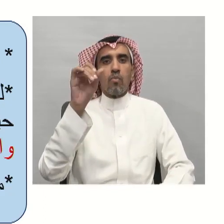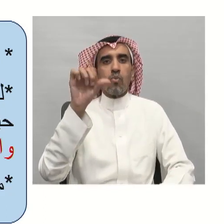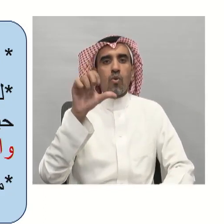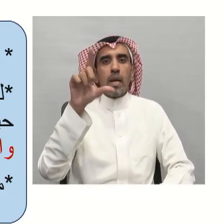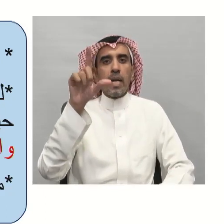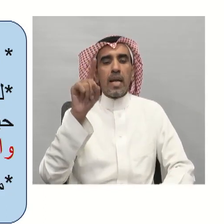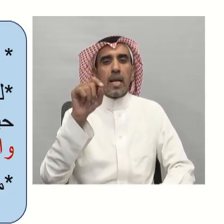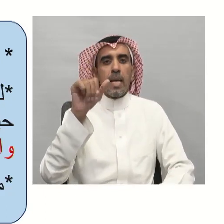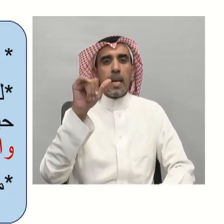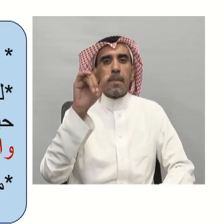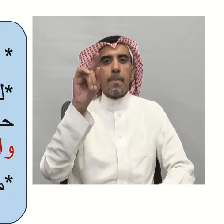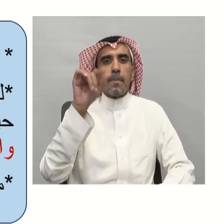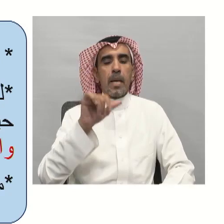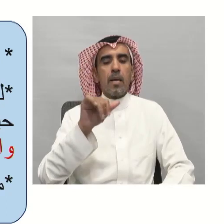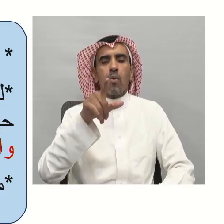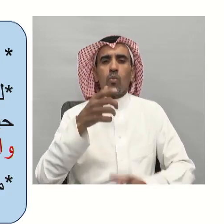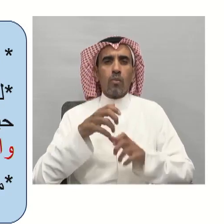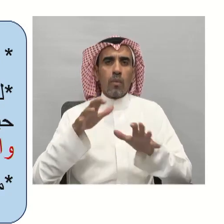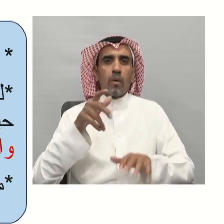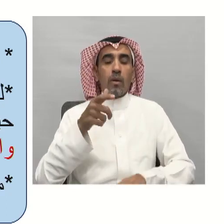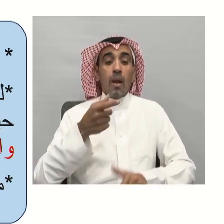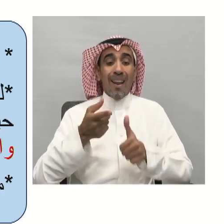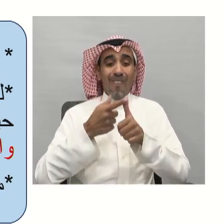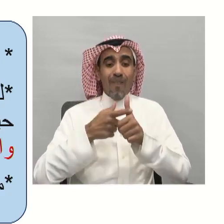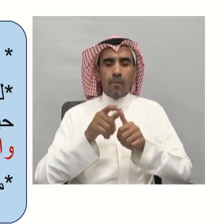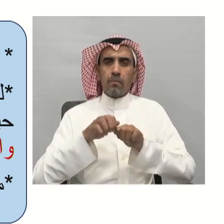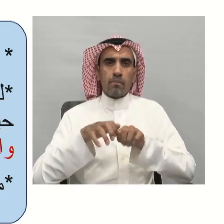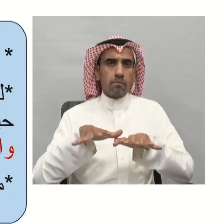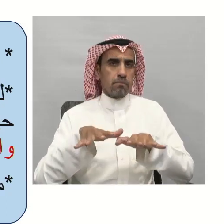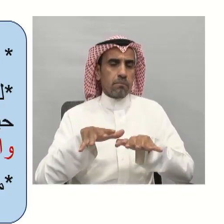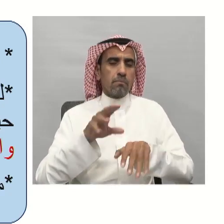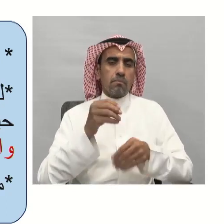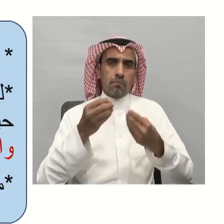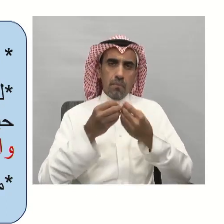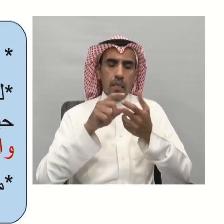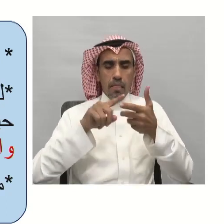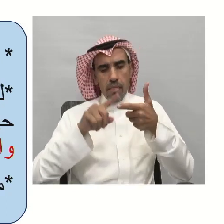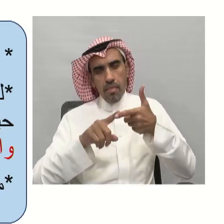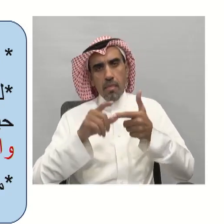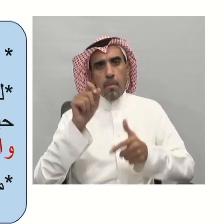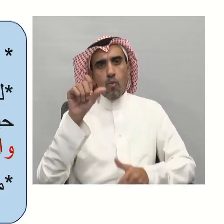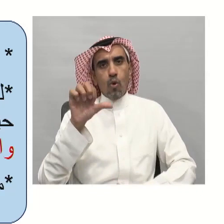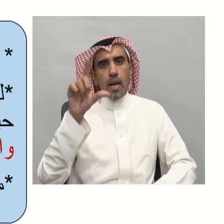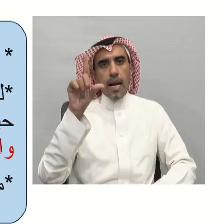هو الطور ماذا؟ السائد، هو الطور ماذا؟ السائد مع وجود الطور أو الطراز البوليبي.